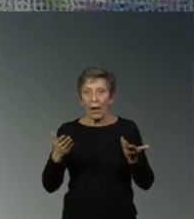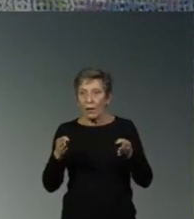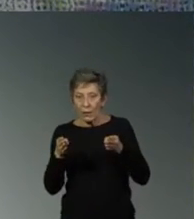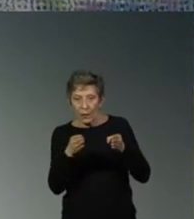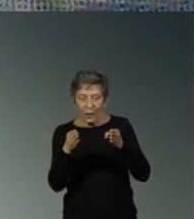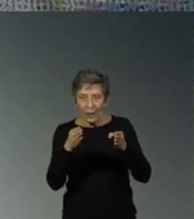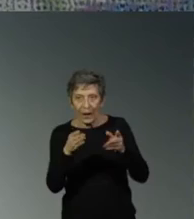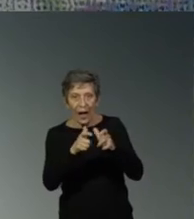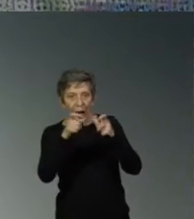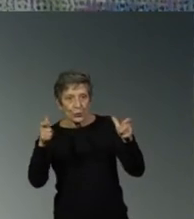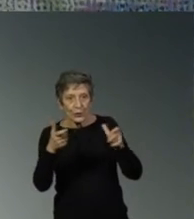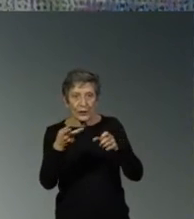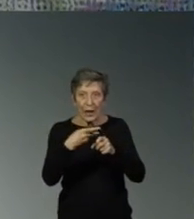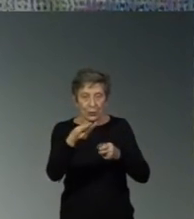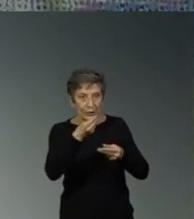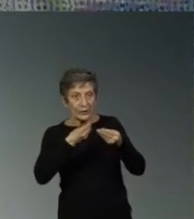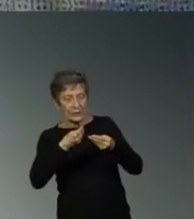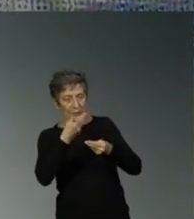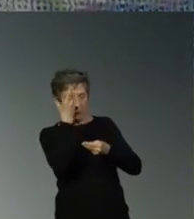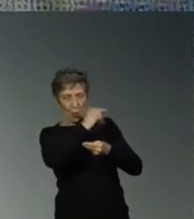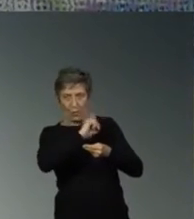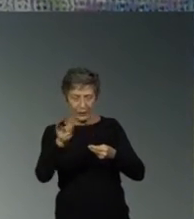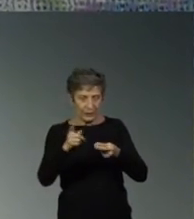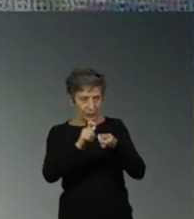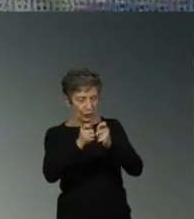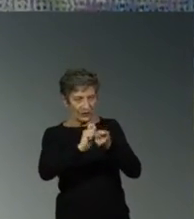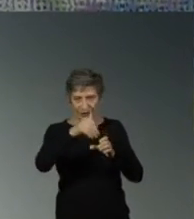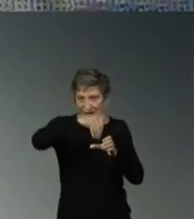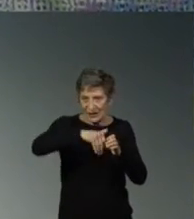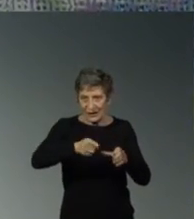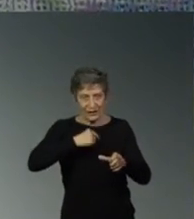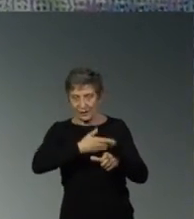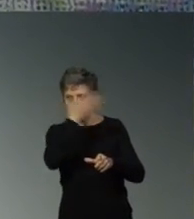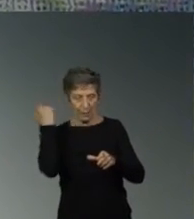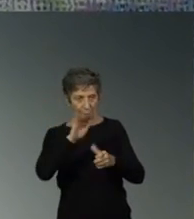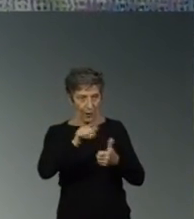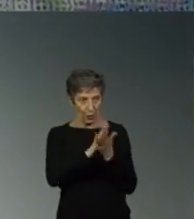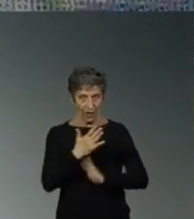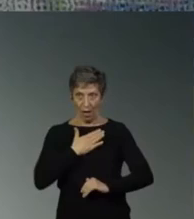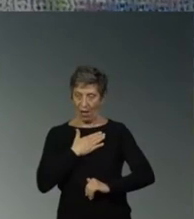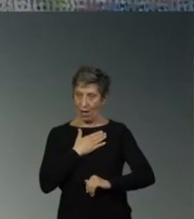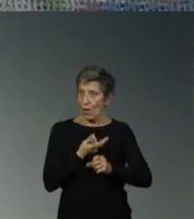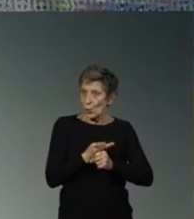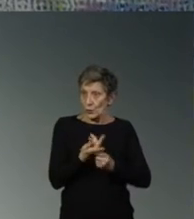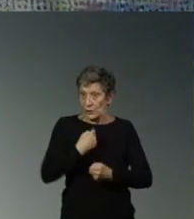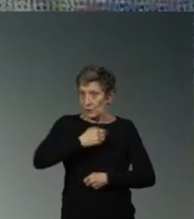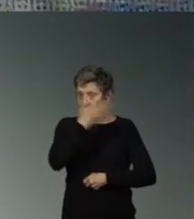où les outils qui nous sont donnés, on ne les comprend pas et donc on ne sait pas les modifier de l'intérieur pour en faire nos outils, de la même manière qu'on, voilà, qu'on